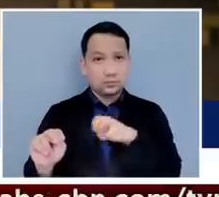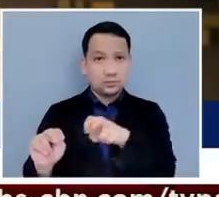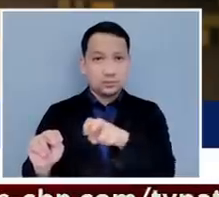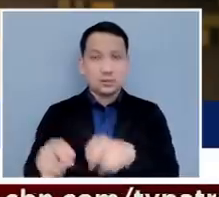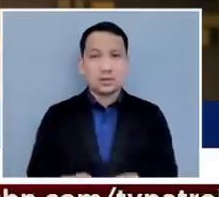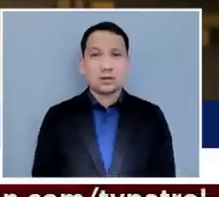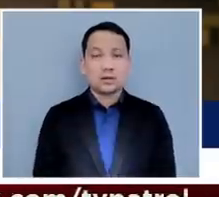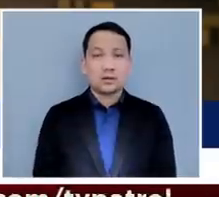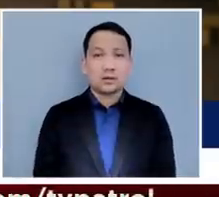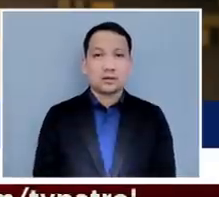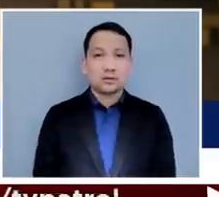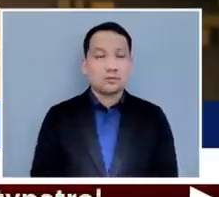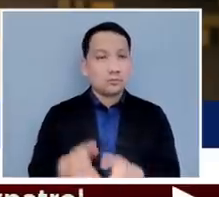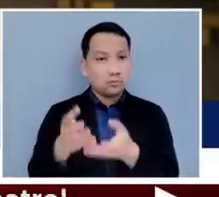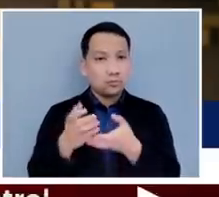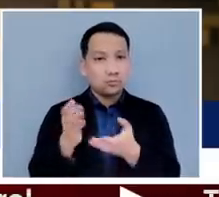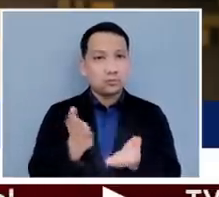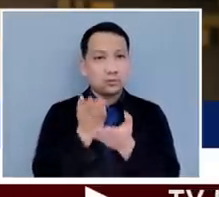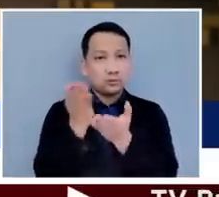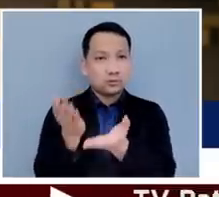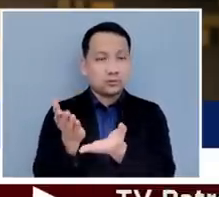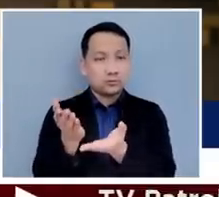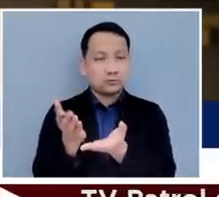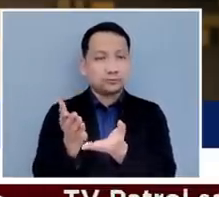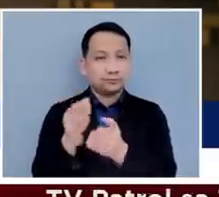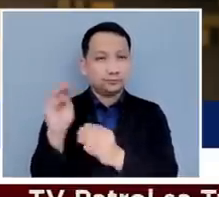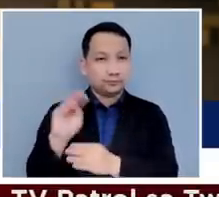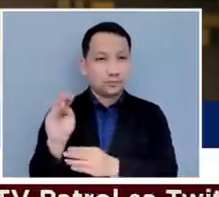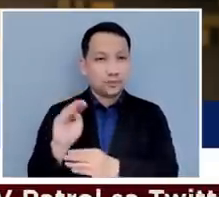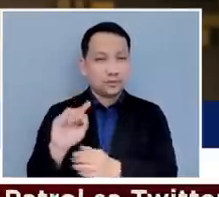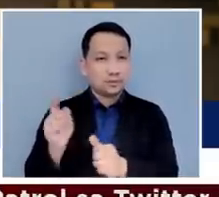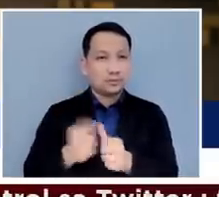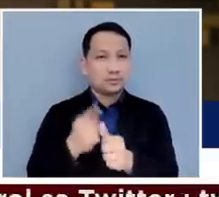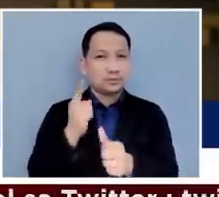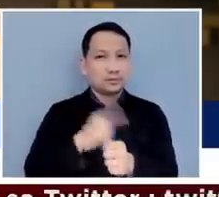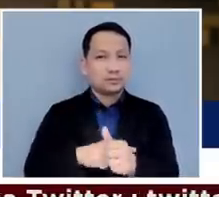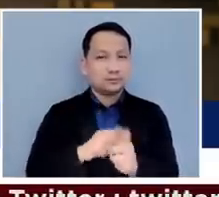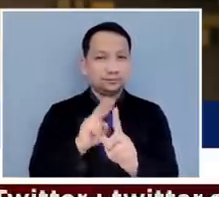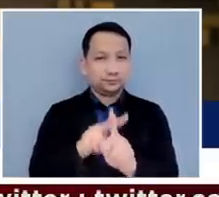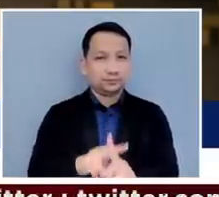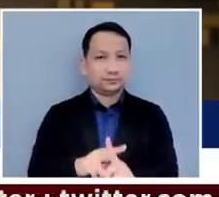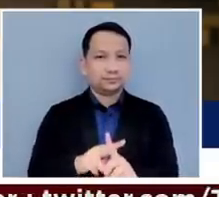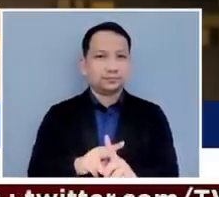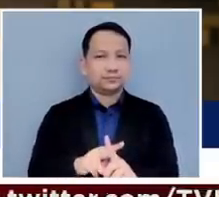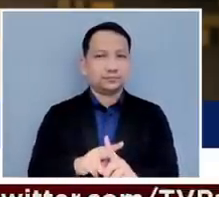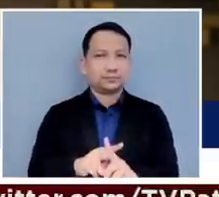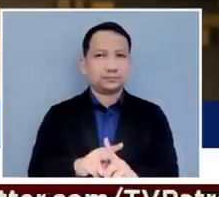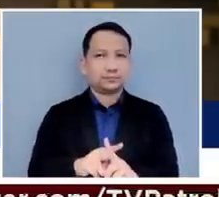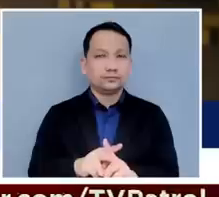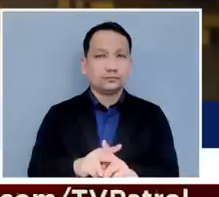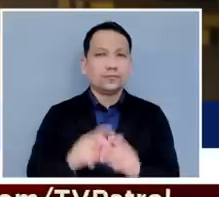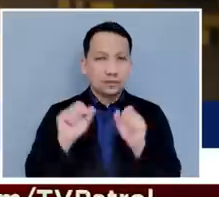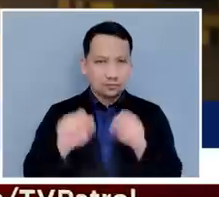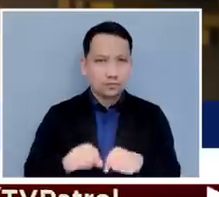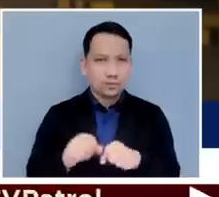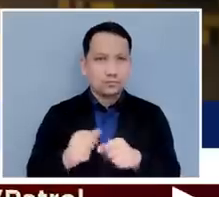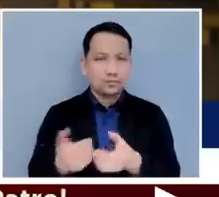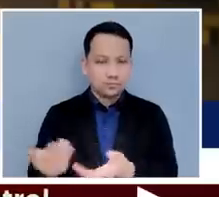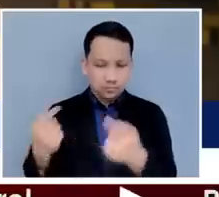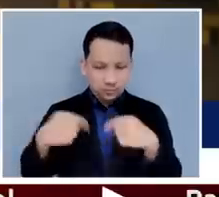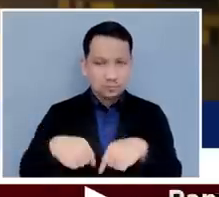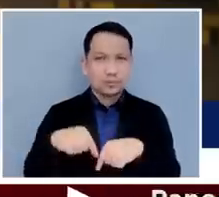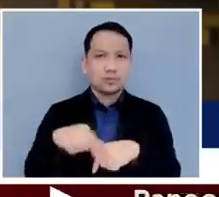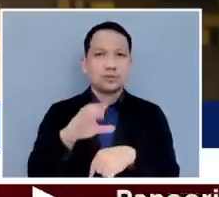Yung may mga gusto maghain sa Lunes na, yung mga gusto na mauna sa Lunes na mag-file ng claims, pwede pumunta dito sa Calapan City.